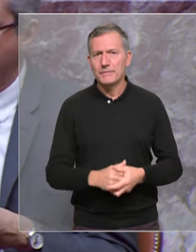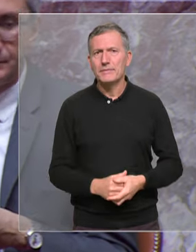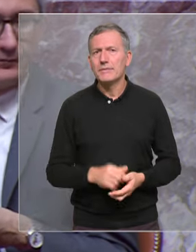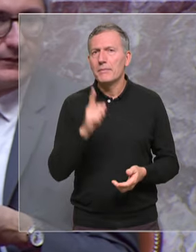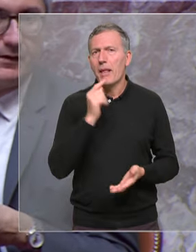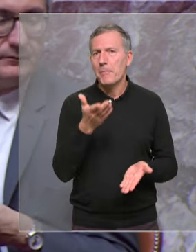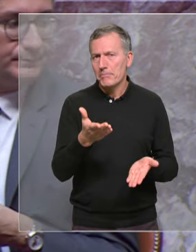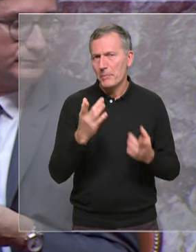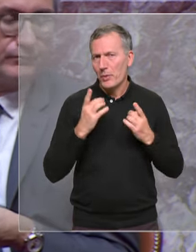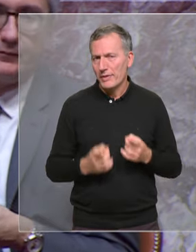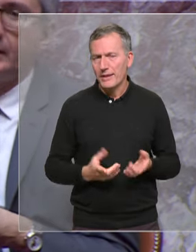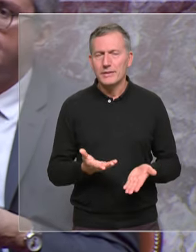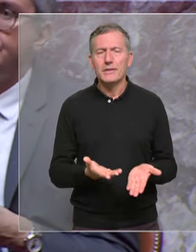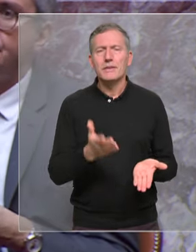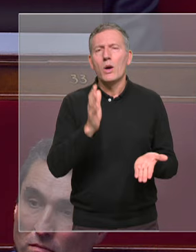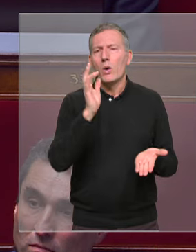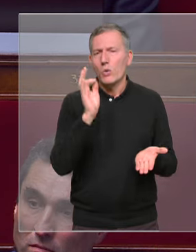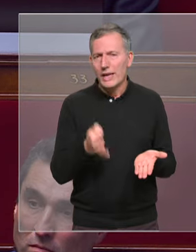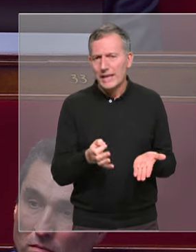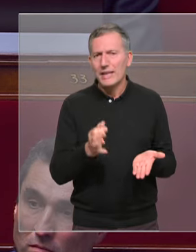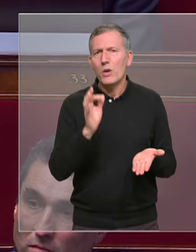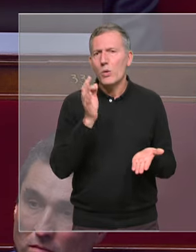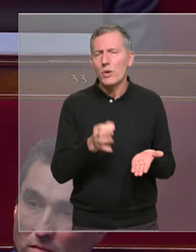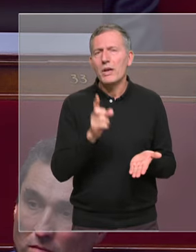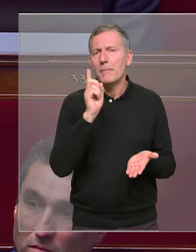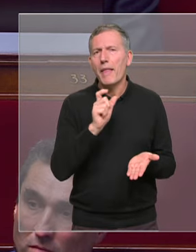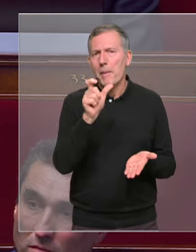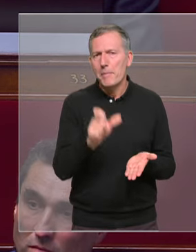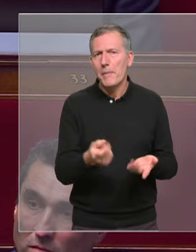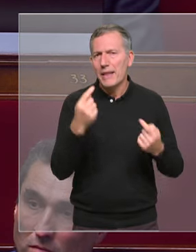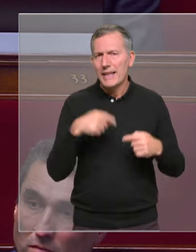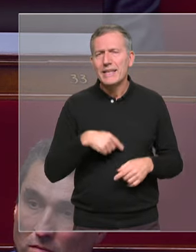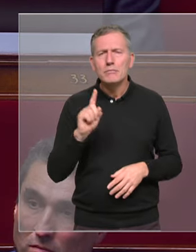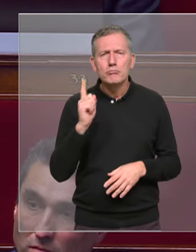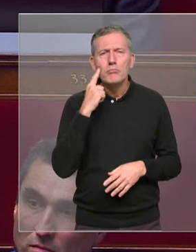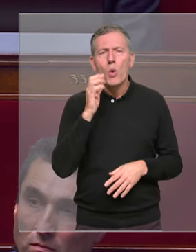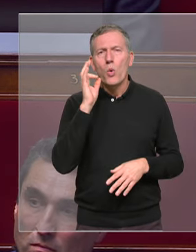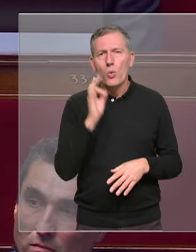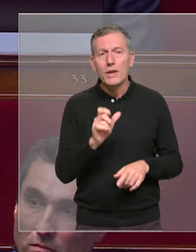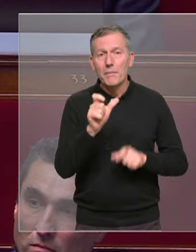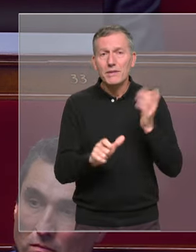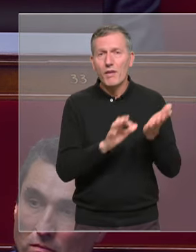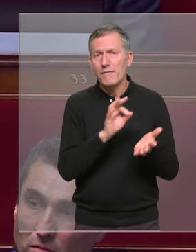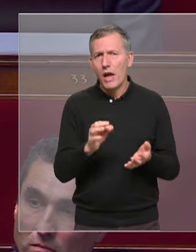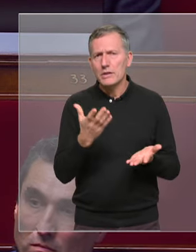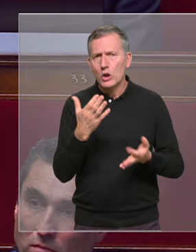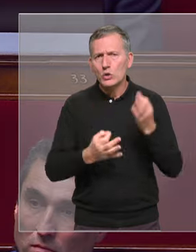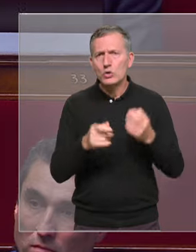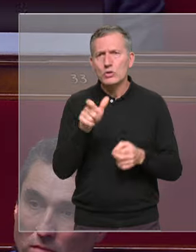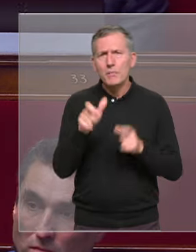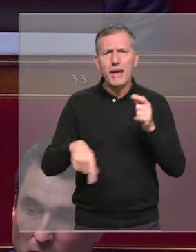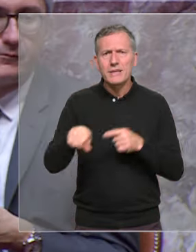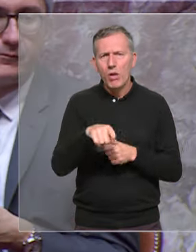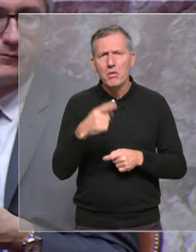Madame la députée. Oui, Madame la ministre. Madame la ministre, nous avons bien entendu. Les Français apprécieront, les Mahorais